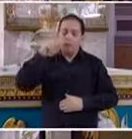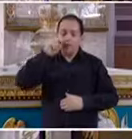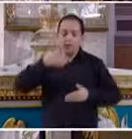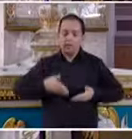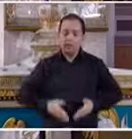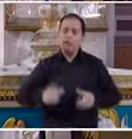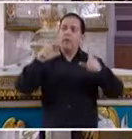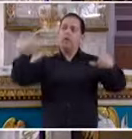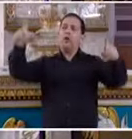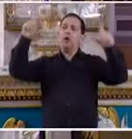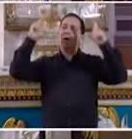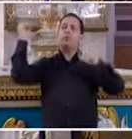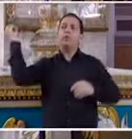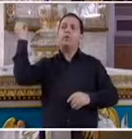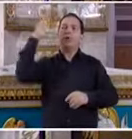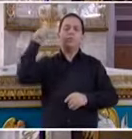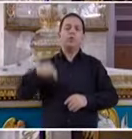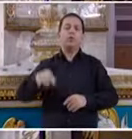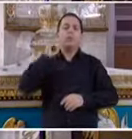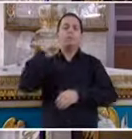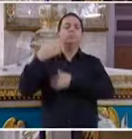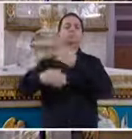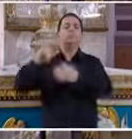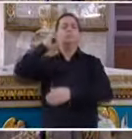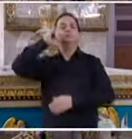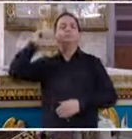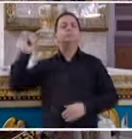τους αιώνας των αιώνων.